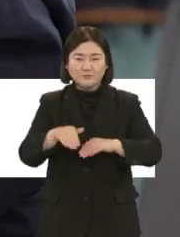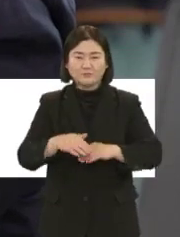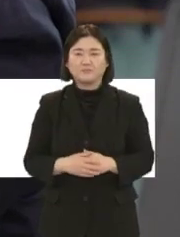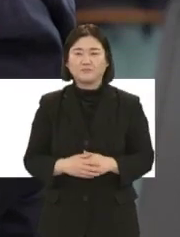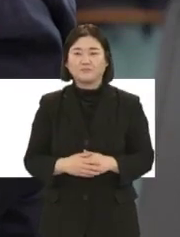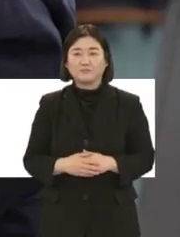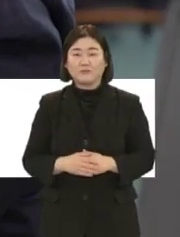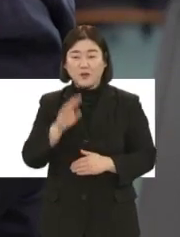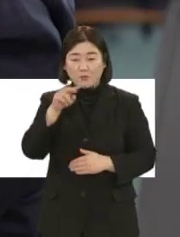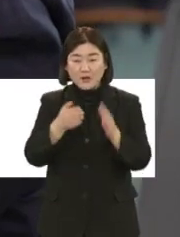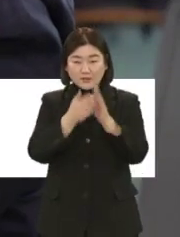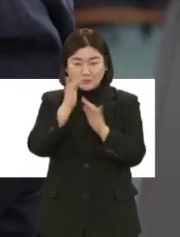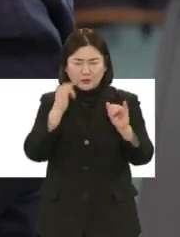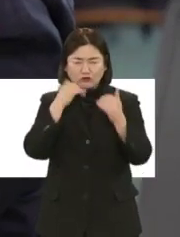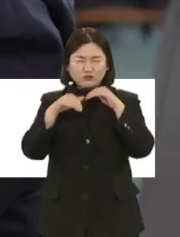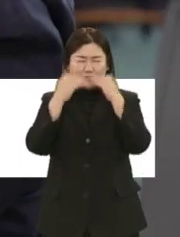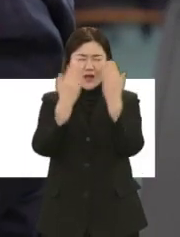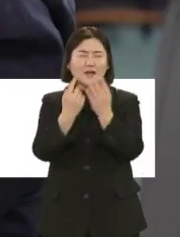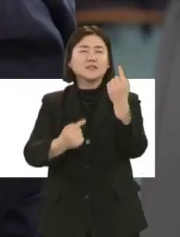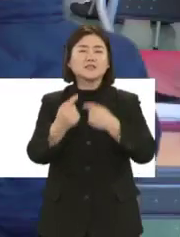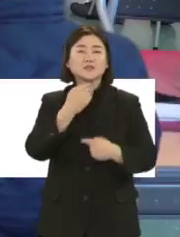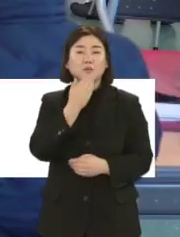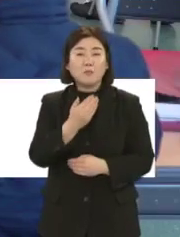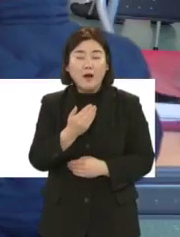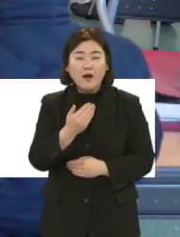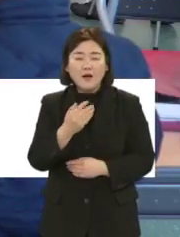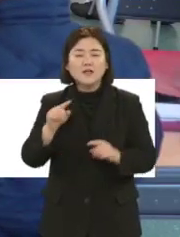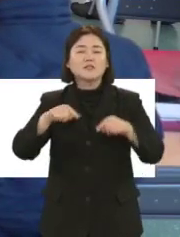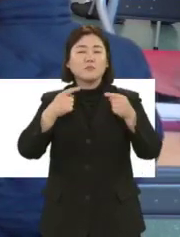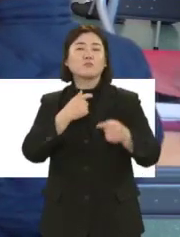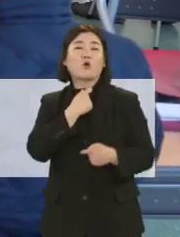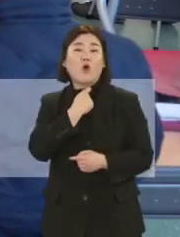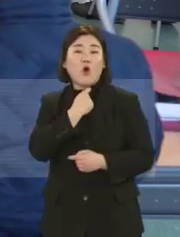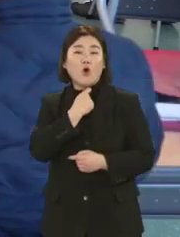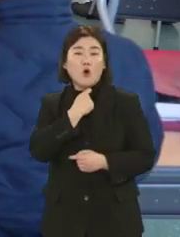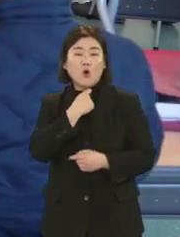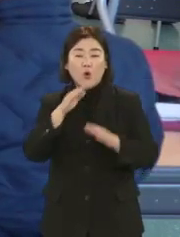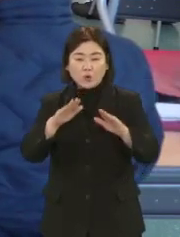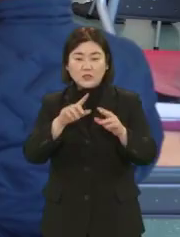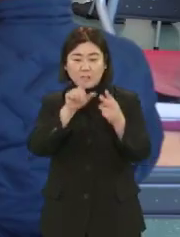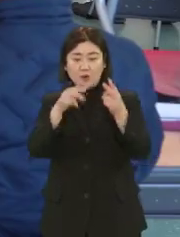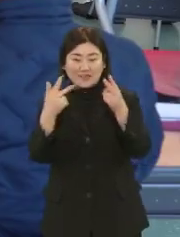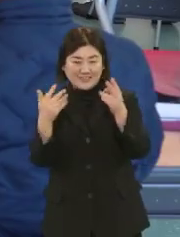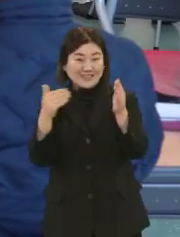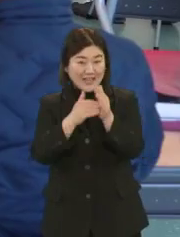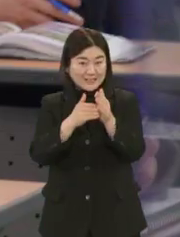예정입니다. 보령 시민은 누구나 신청할 수 있으며 참여를 희망하는 시민은 오는